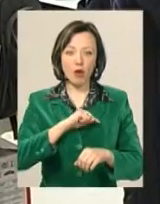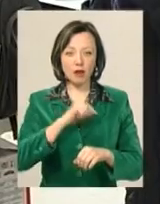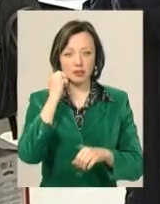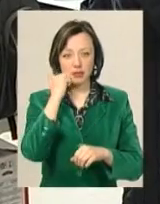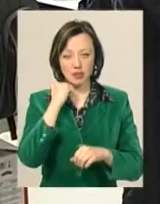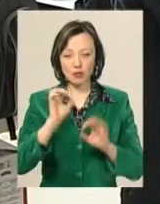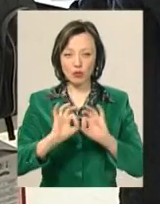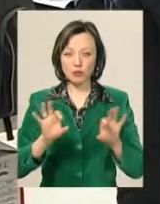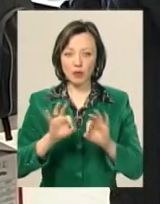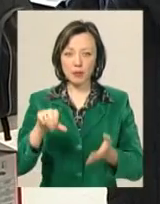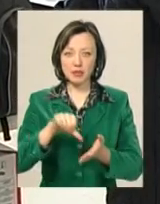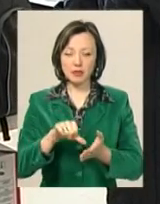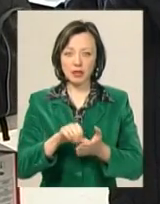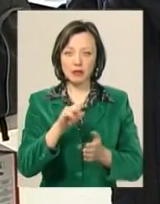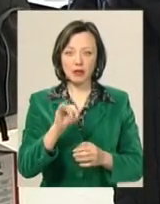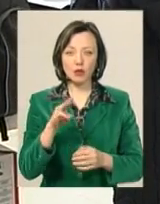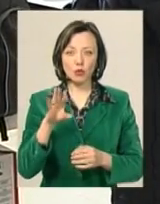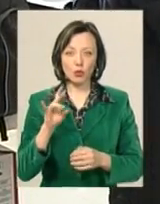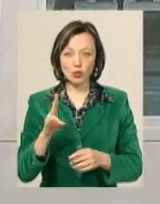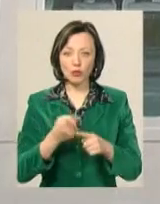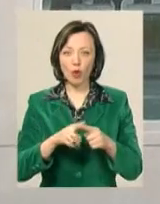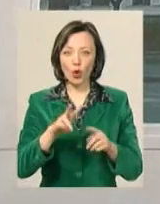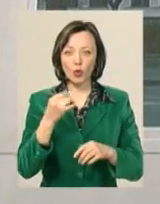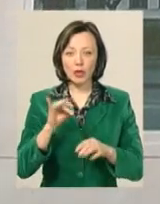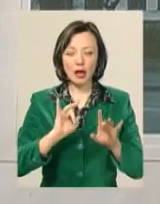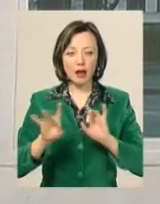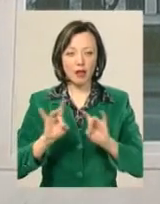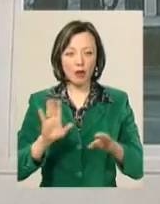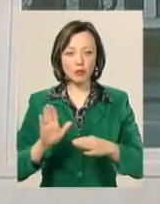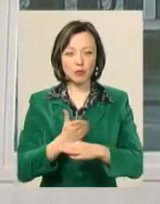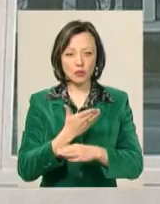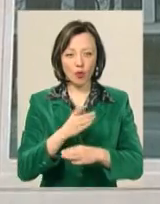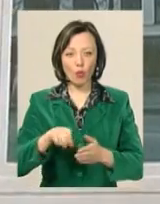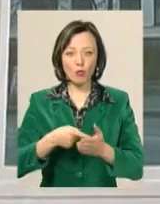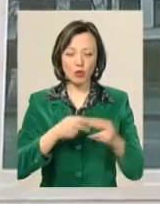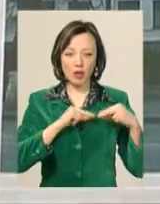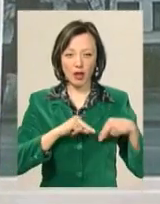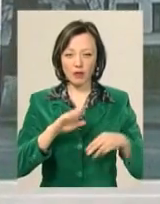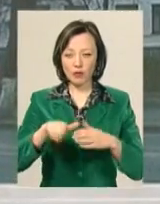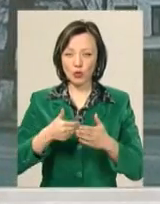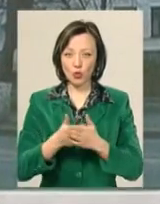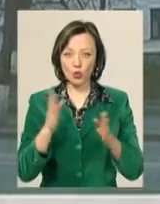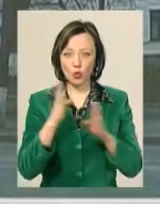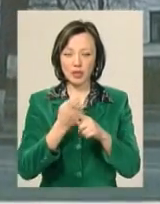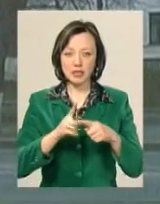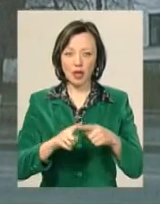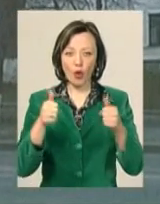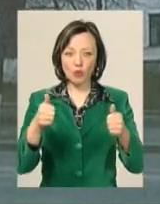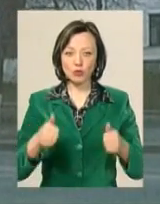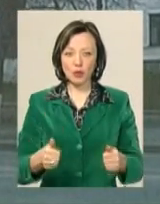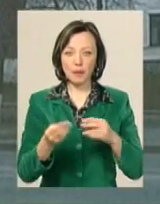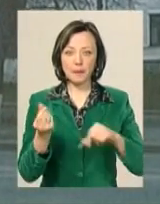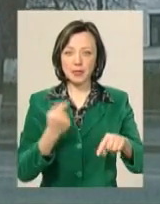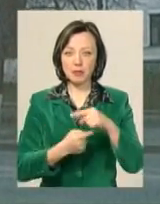застарів, розповідають представники Тритону. Тому у лютому рекламу носій демонтували комунальники. Відтоді доля цієї конструкції